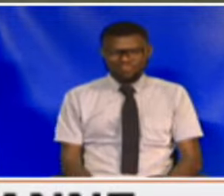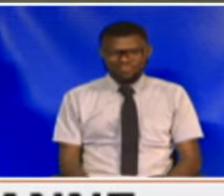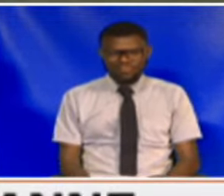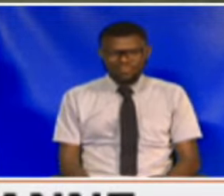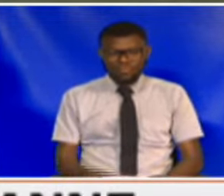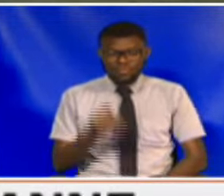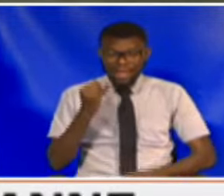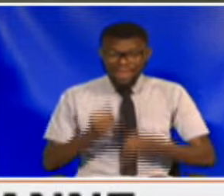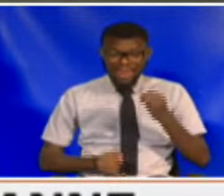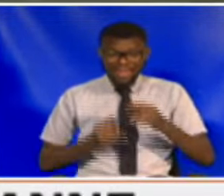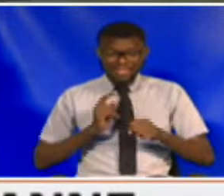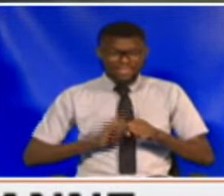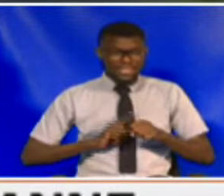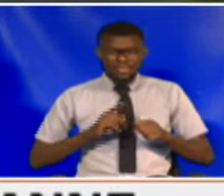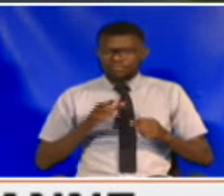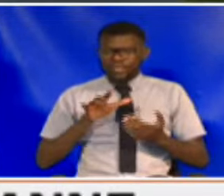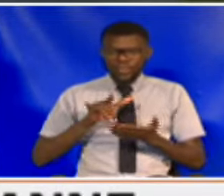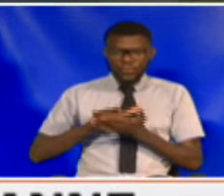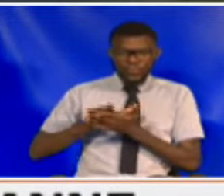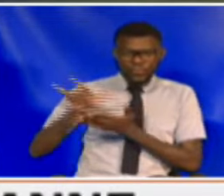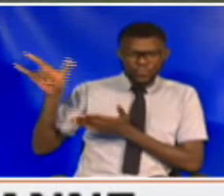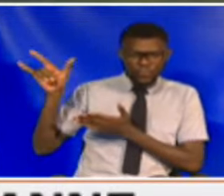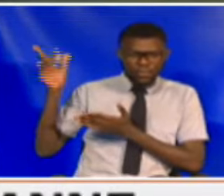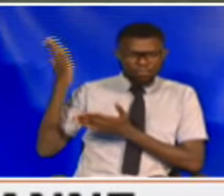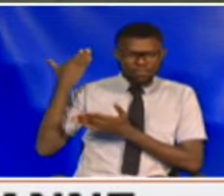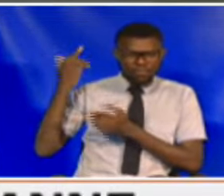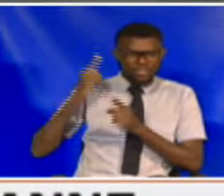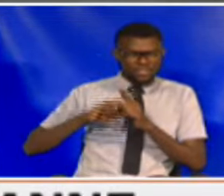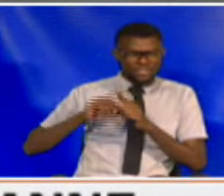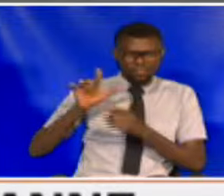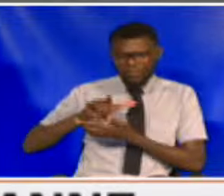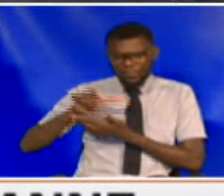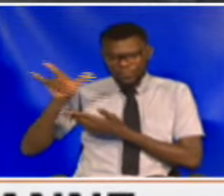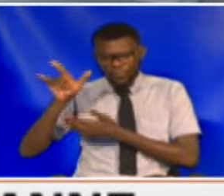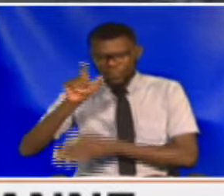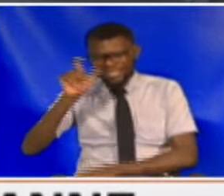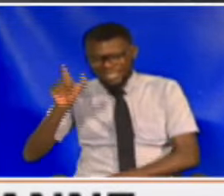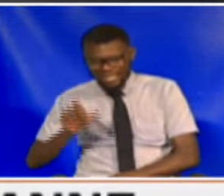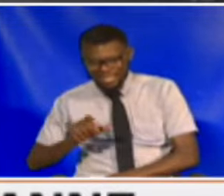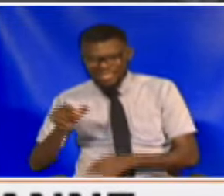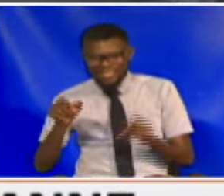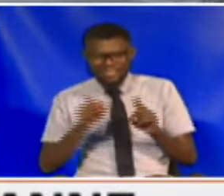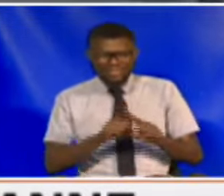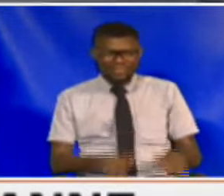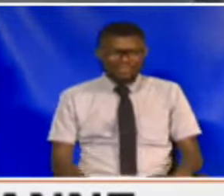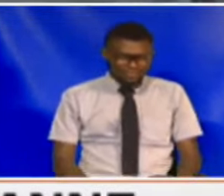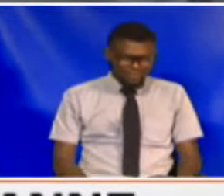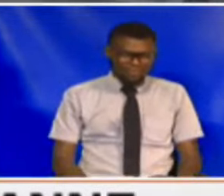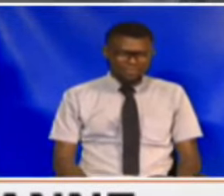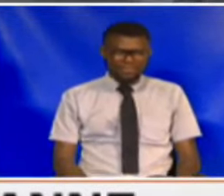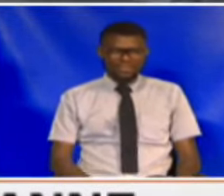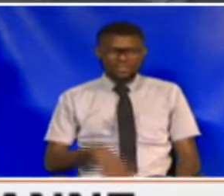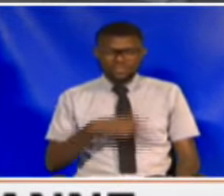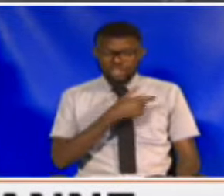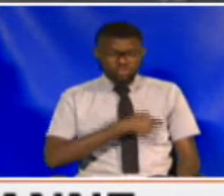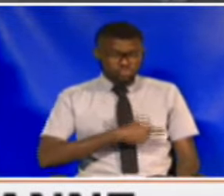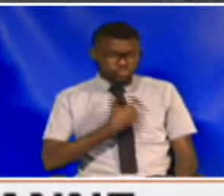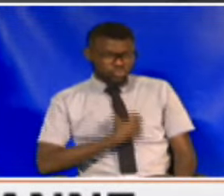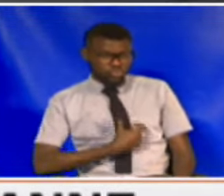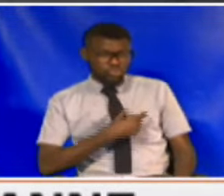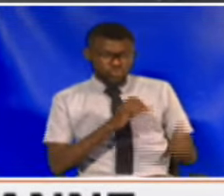Mara ya mwisho rais kwa nje ya nchi ilikuwa ziara yake ya mataifa ya Italia na Uswizi tarehe 13 mwezi Juni